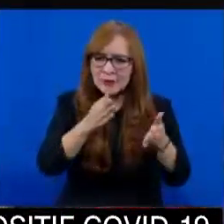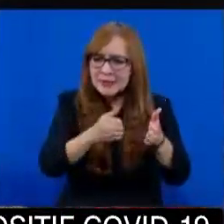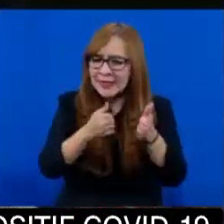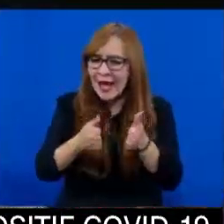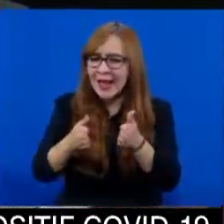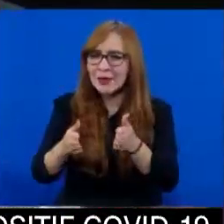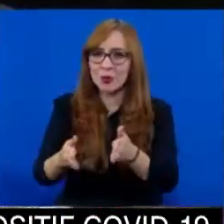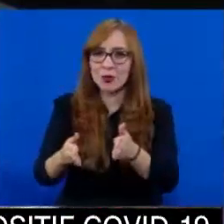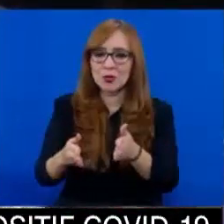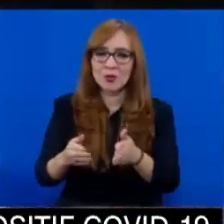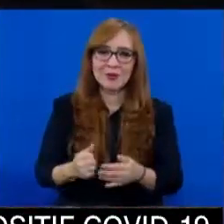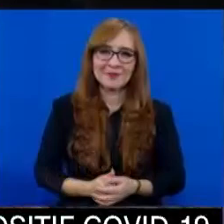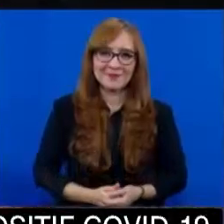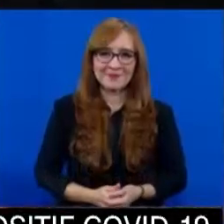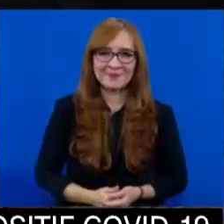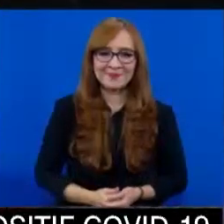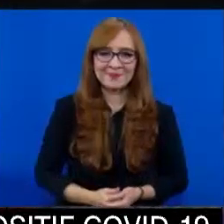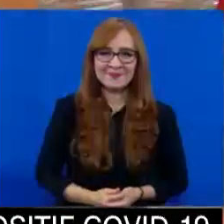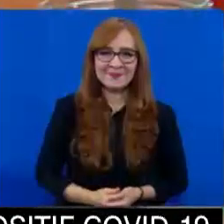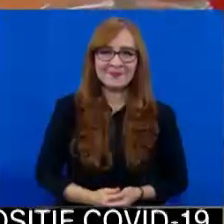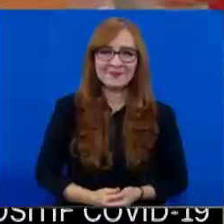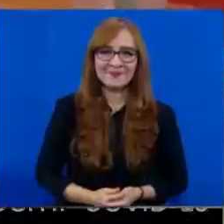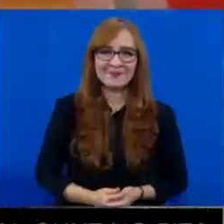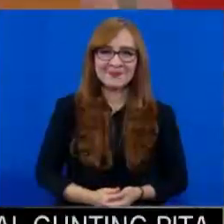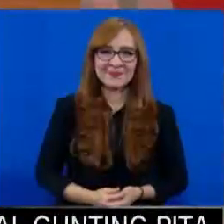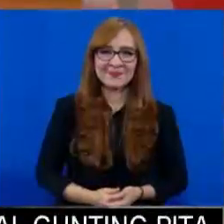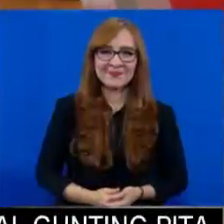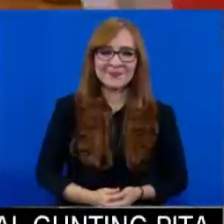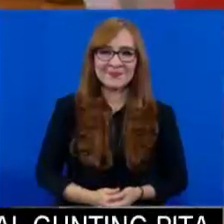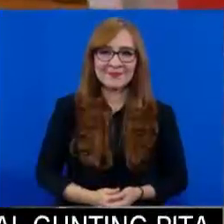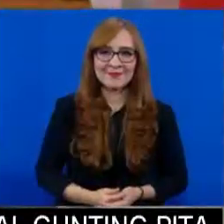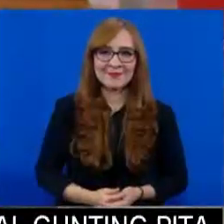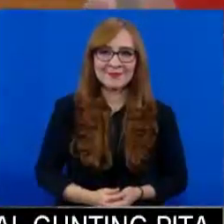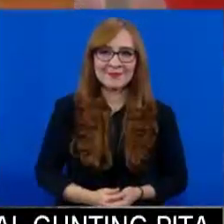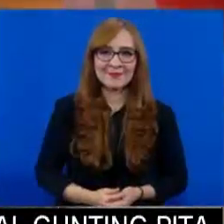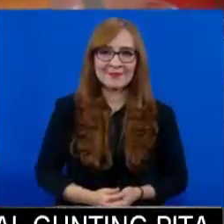kolesterol dan kandungan kalori yang tinggi. Rian Fernando, Wiagung Yuljarto, Jakarta.